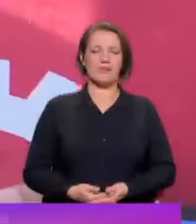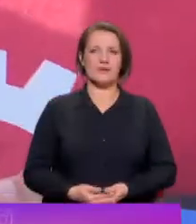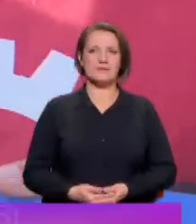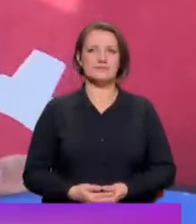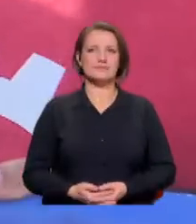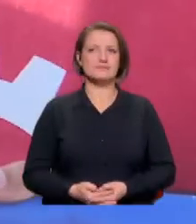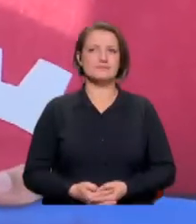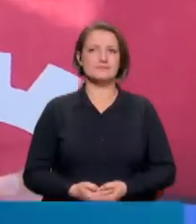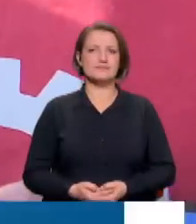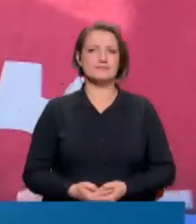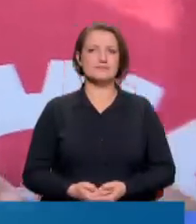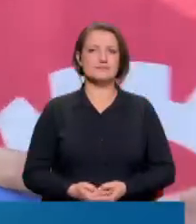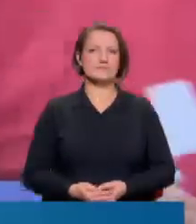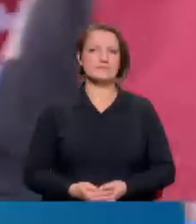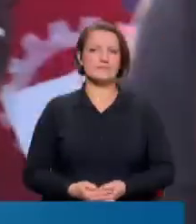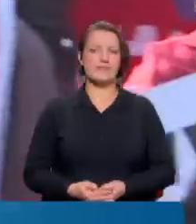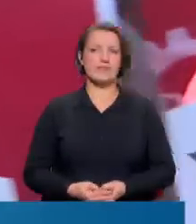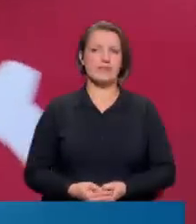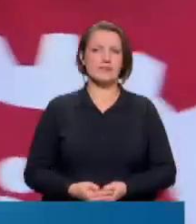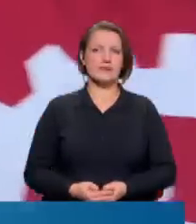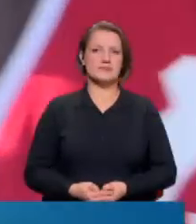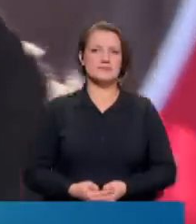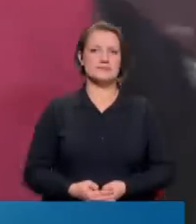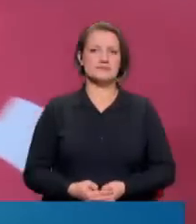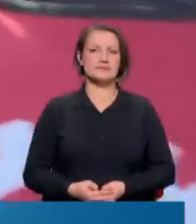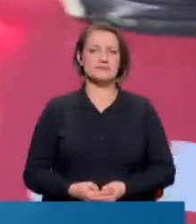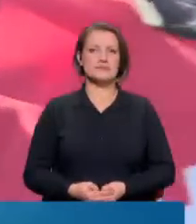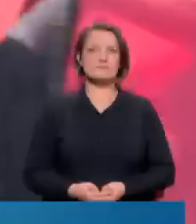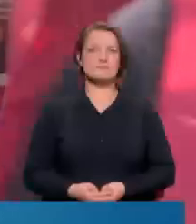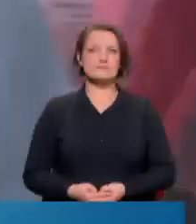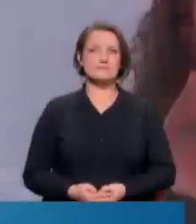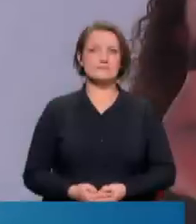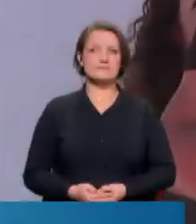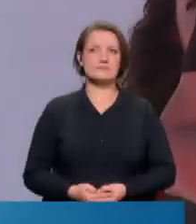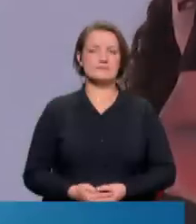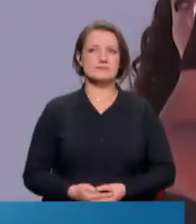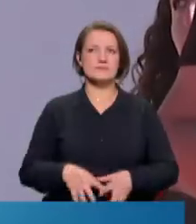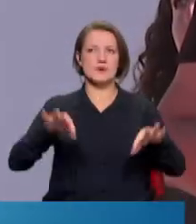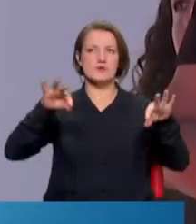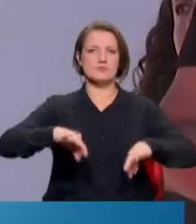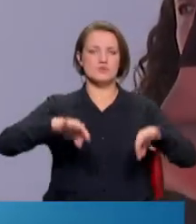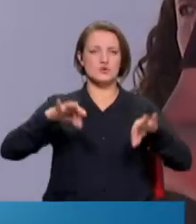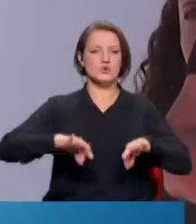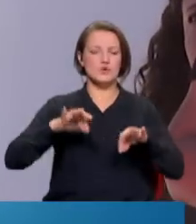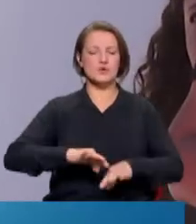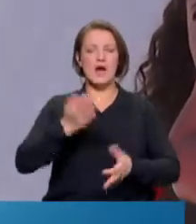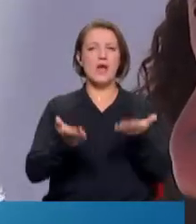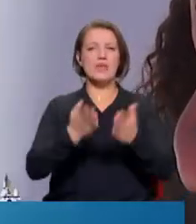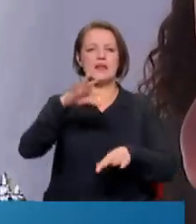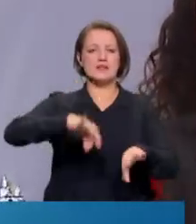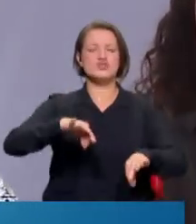gelirde Adalet vergide Adalet bugün adalet